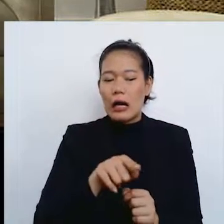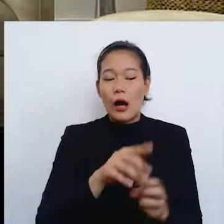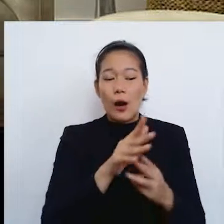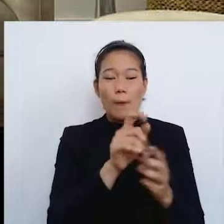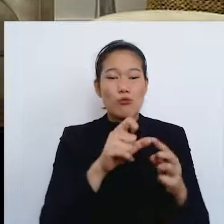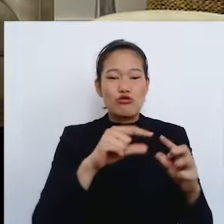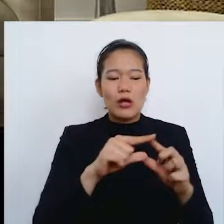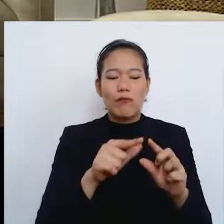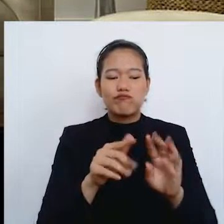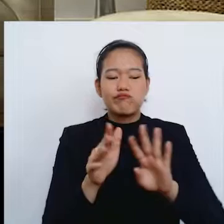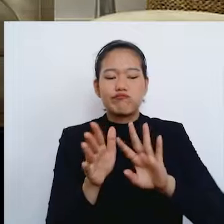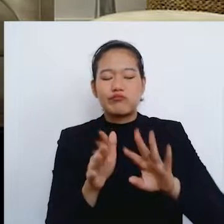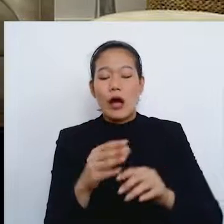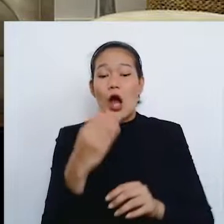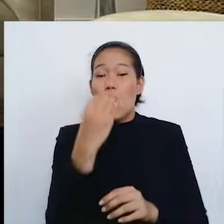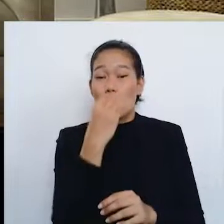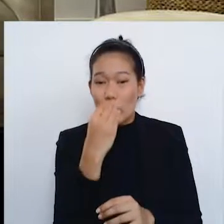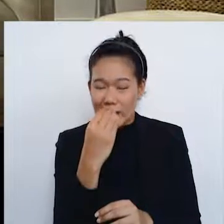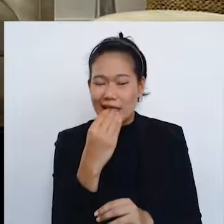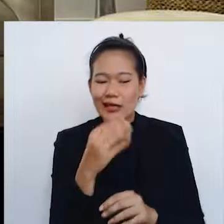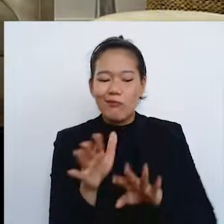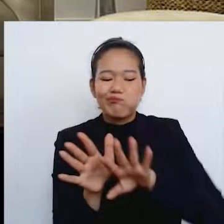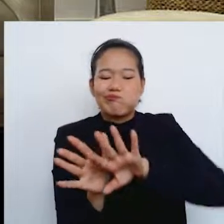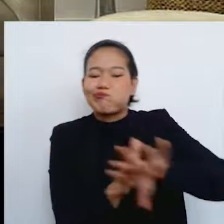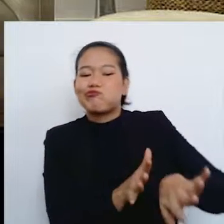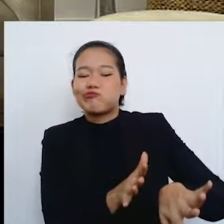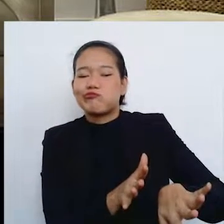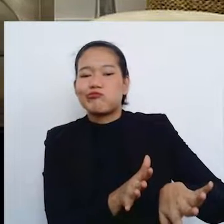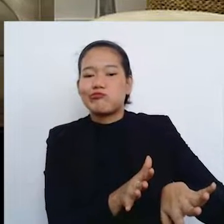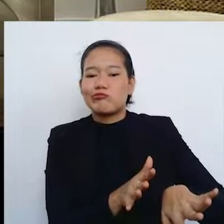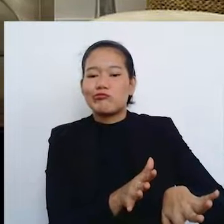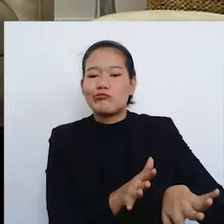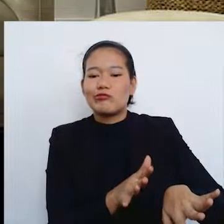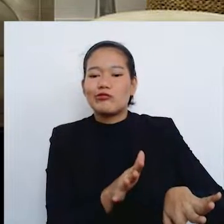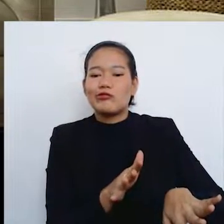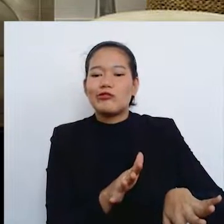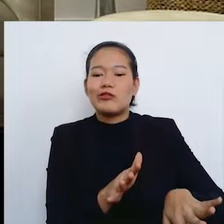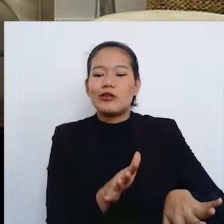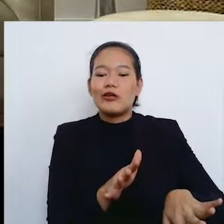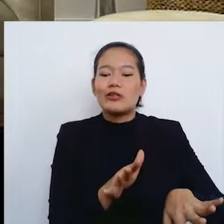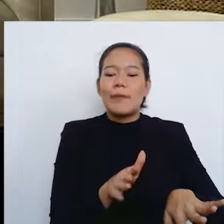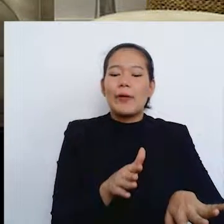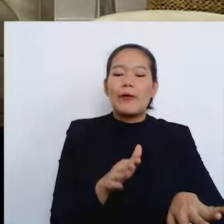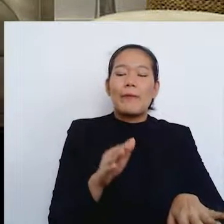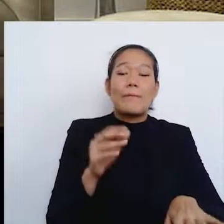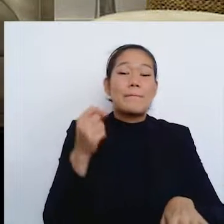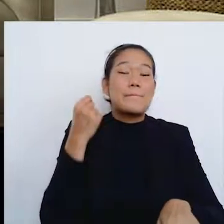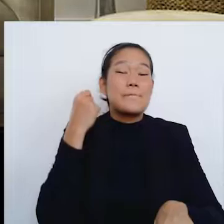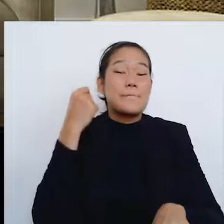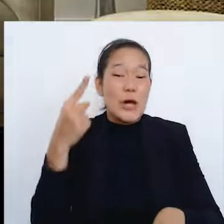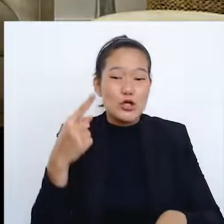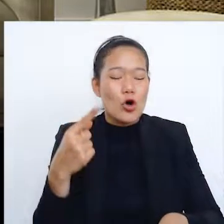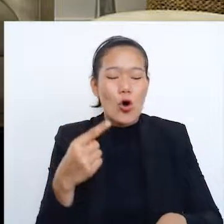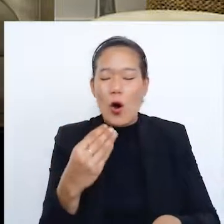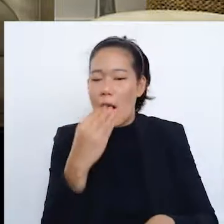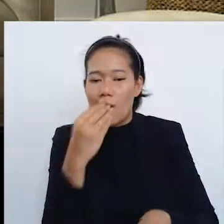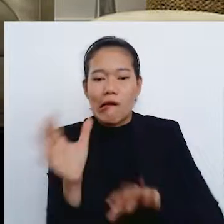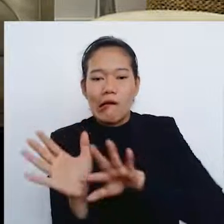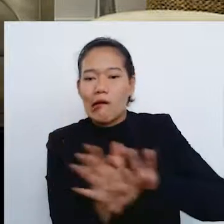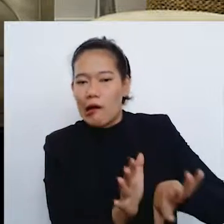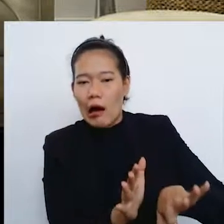meninggalkannya. Mereka meninggalkan roti mana tersebut sampai keesokan